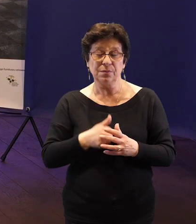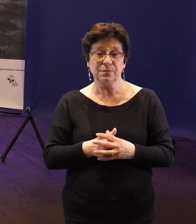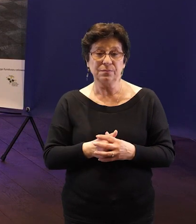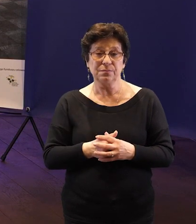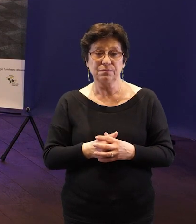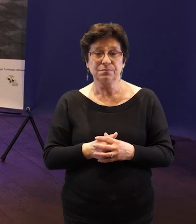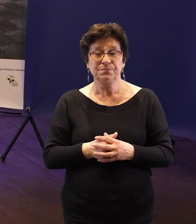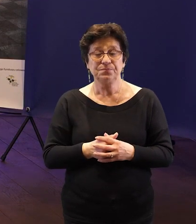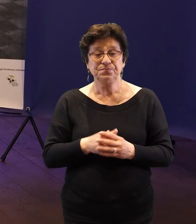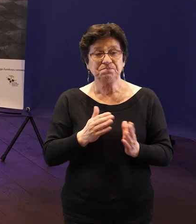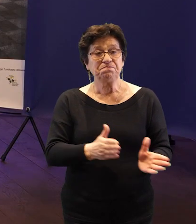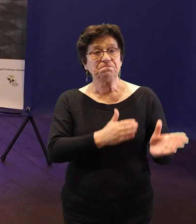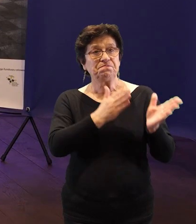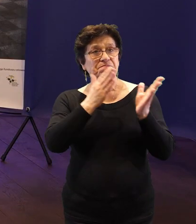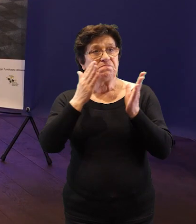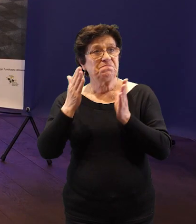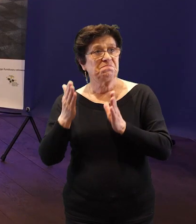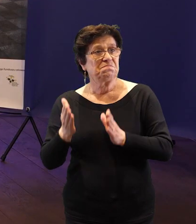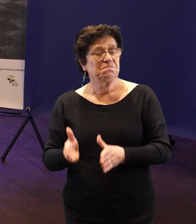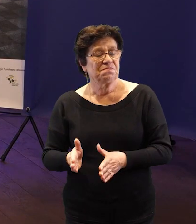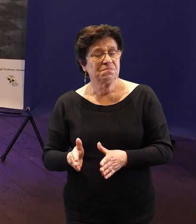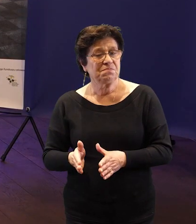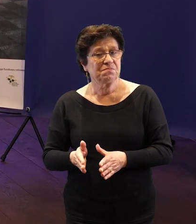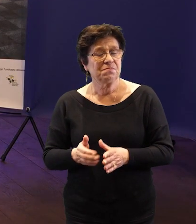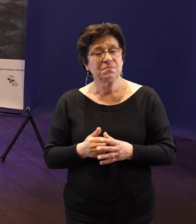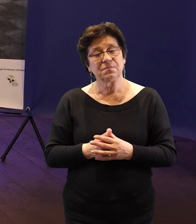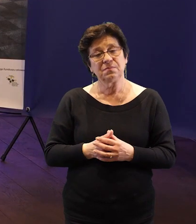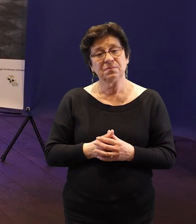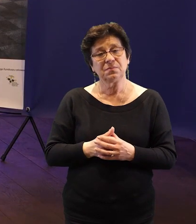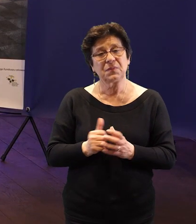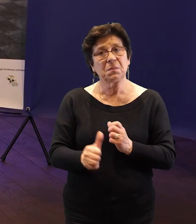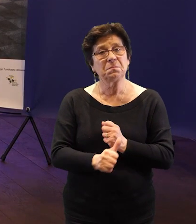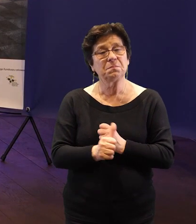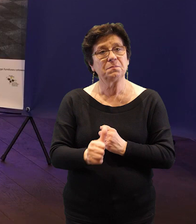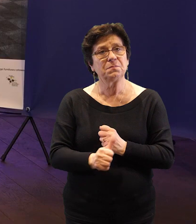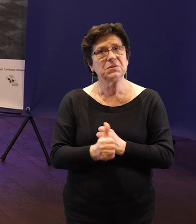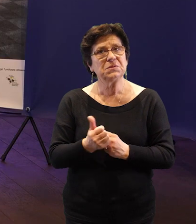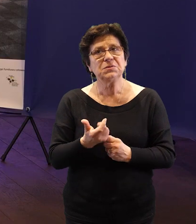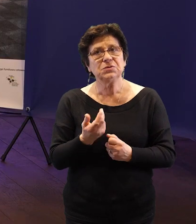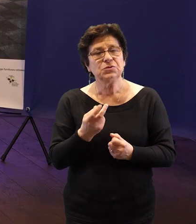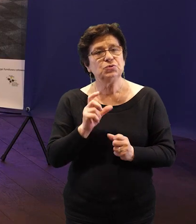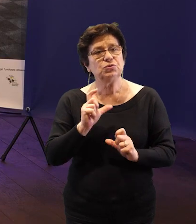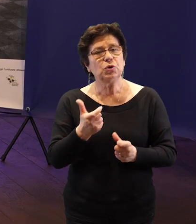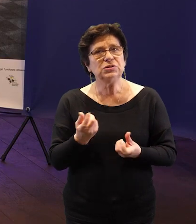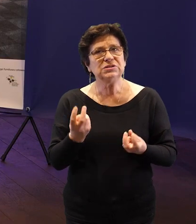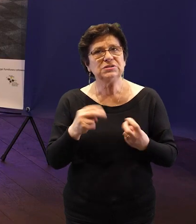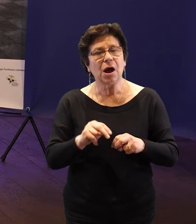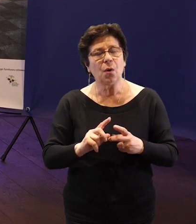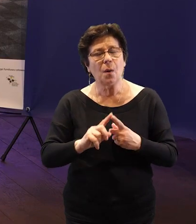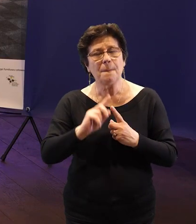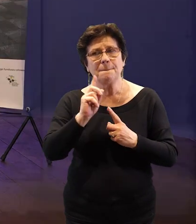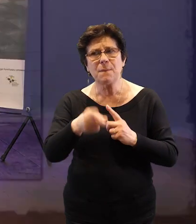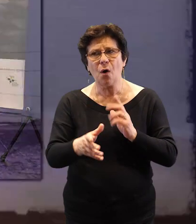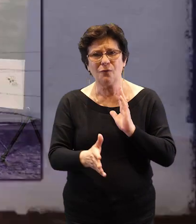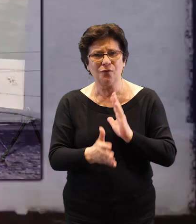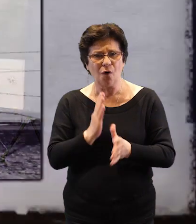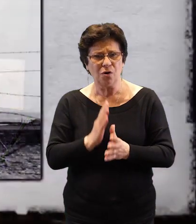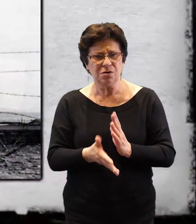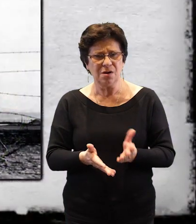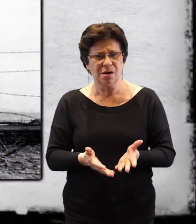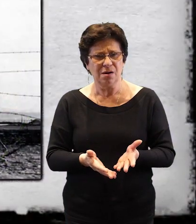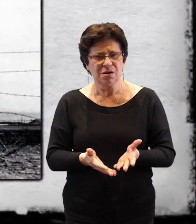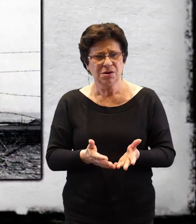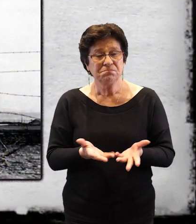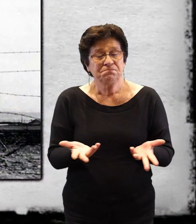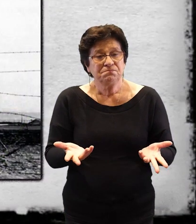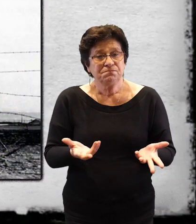Mało tego, kolejny argument był taki, co się stało z tymi konstrukcjami po wojnie? Dlaczego my tak mało o nich